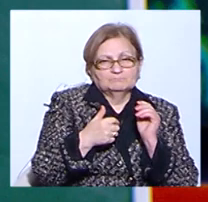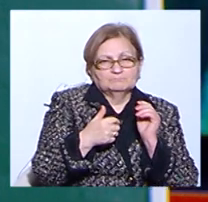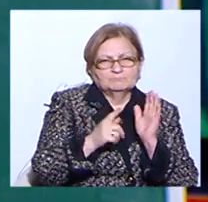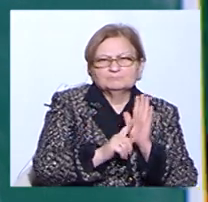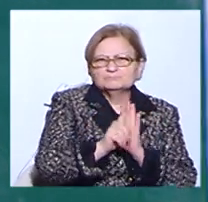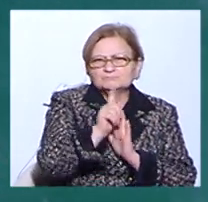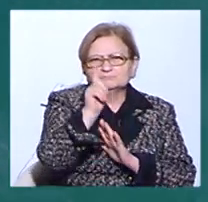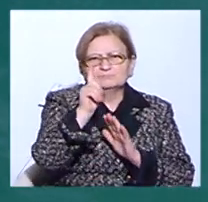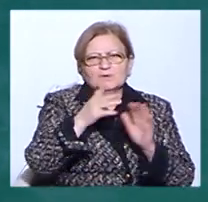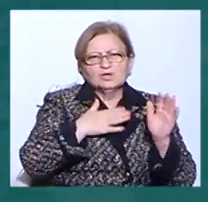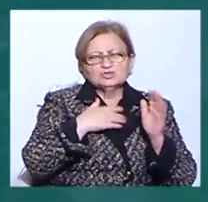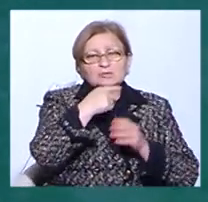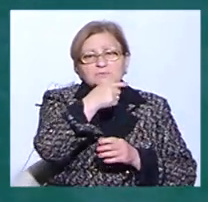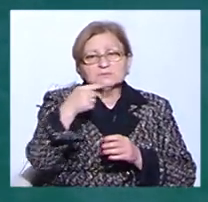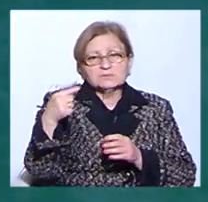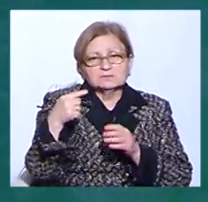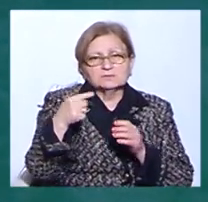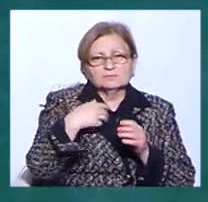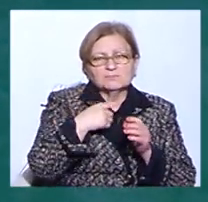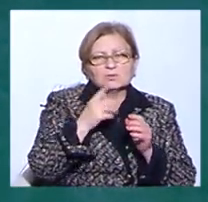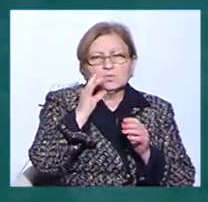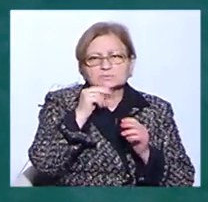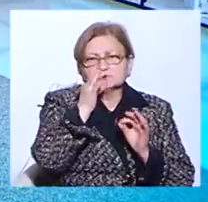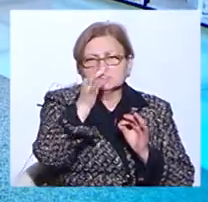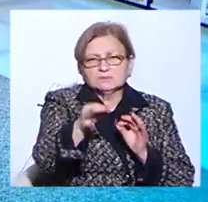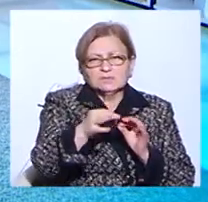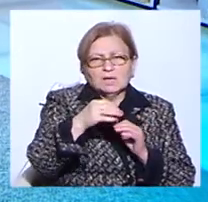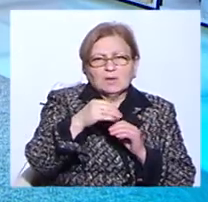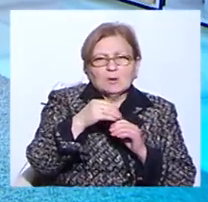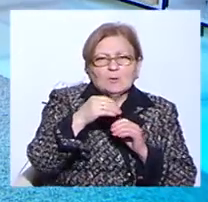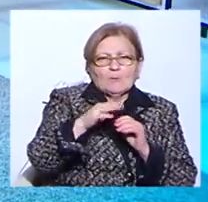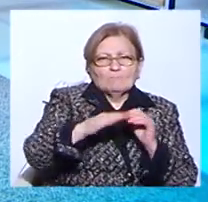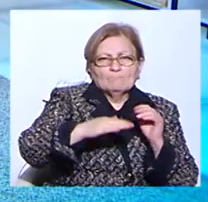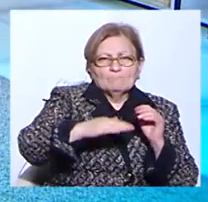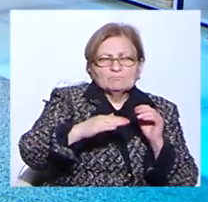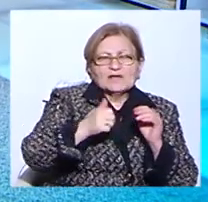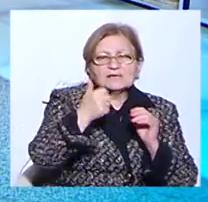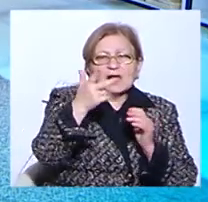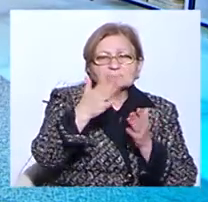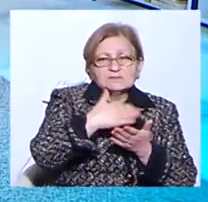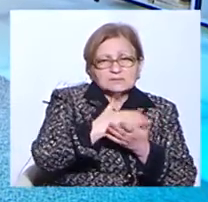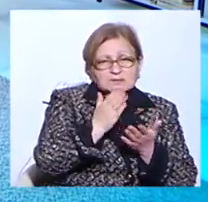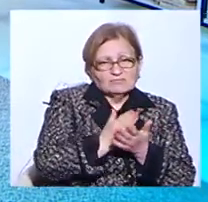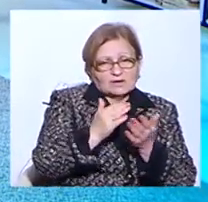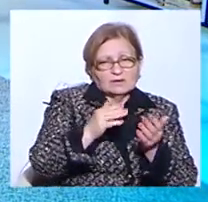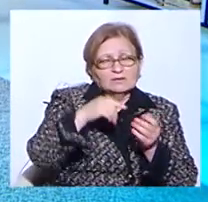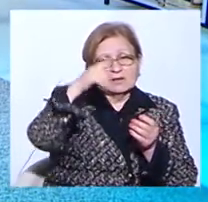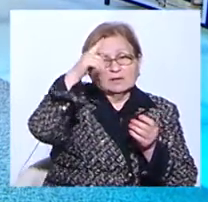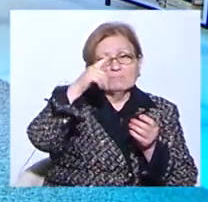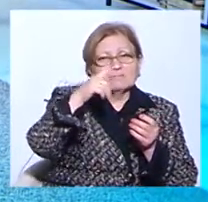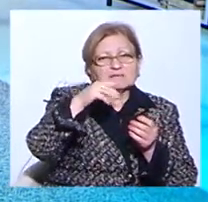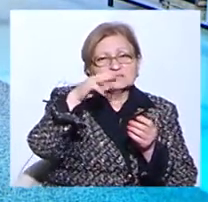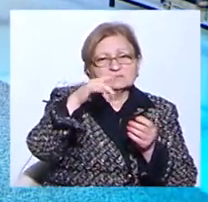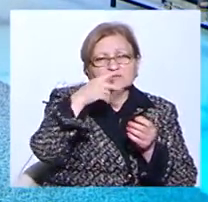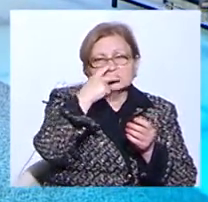ცუთავდა პირველი ჩემი წილადის განსაზღვრება, როგორ შემოვიტანე მე. ნიშნელი მიჩვენებს რამდენ ტოლნა წილად დავყავი და მრიცხველი რამდენი ასეთი